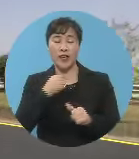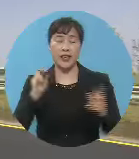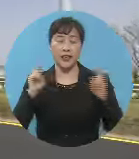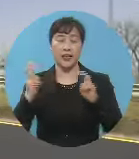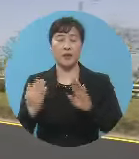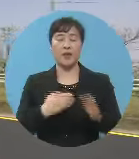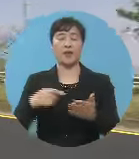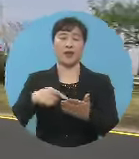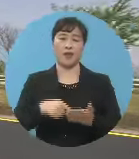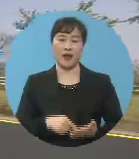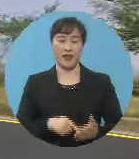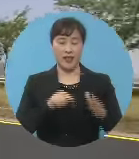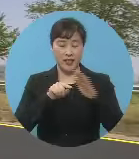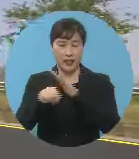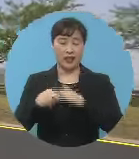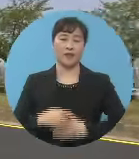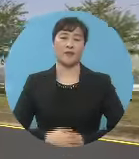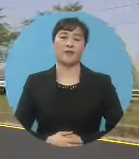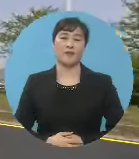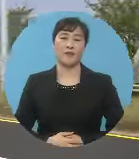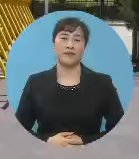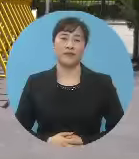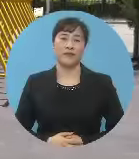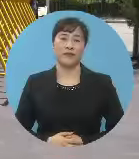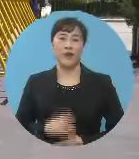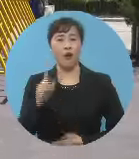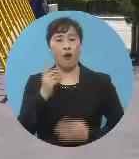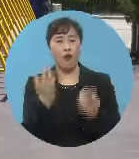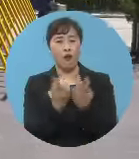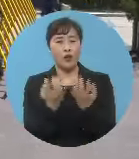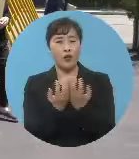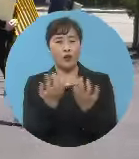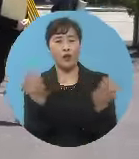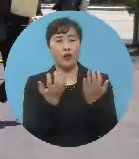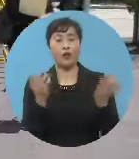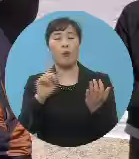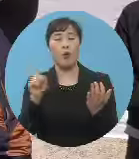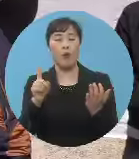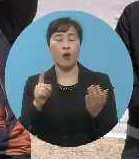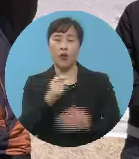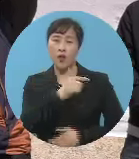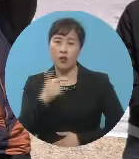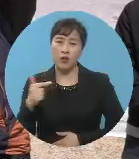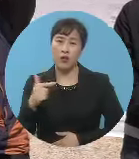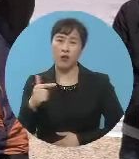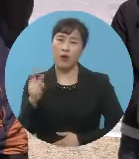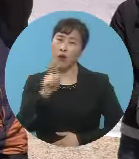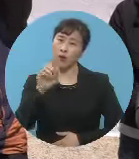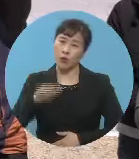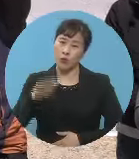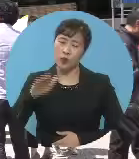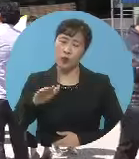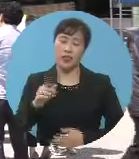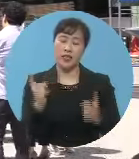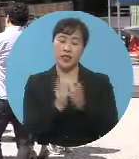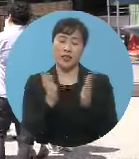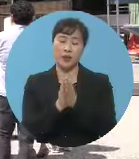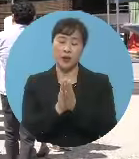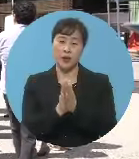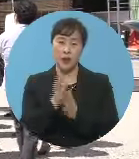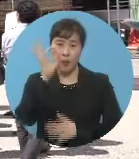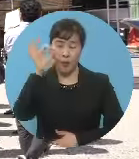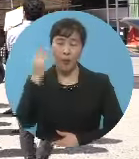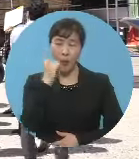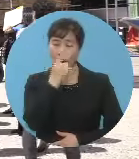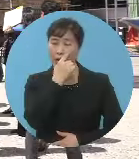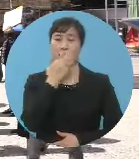미리 신청받아 찾아갑니다. 어떤 일을 하는 기업인지, 규모와 시설은 어느 정도인지 직접 눈으로 확인할 수